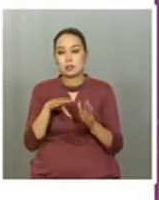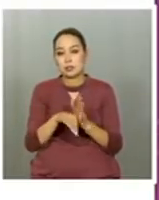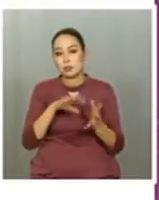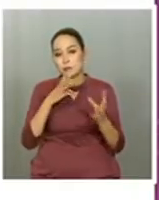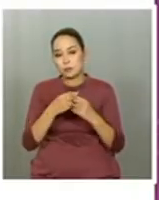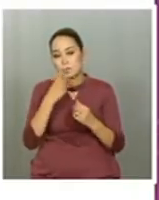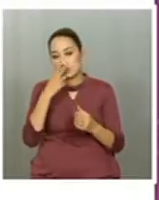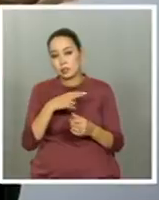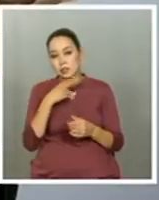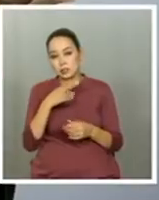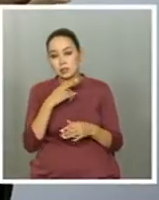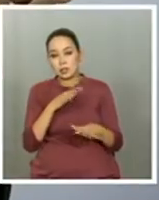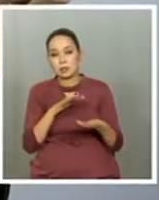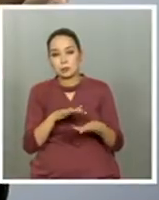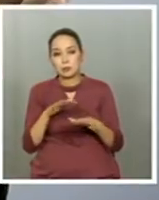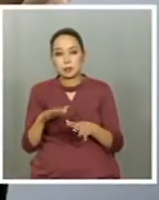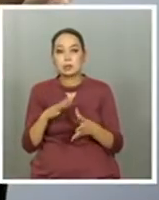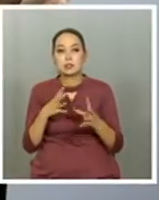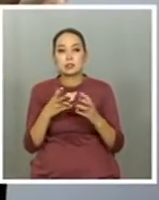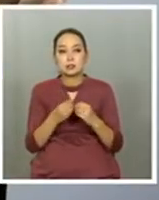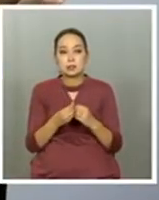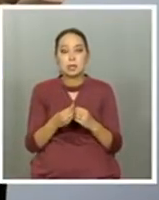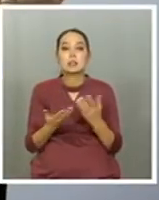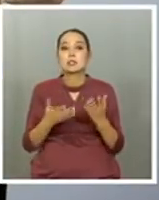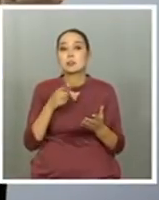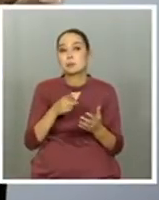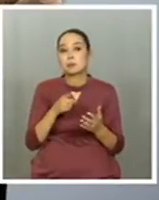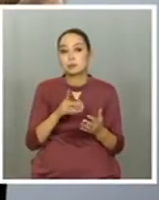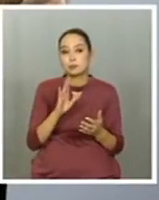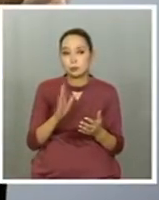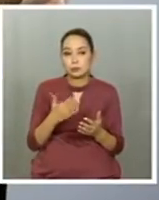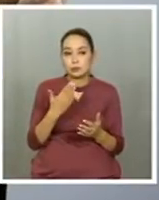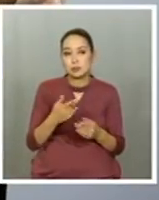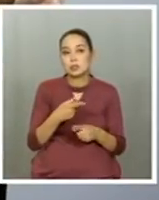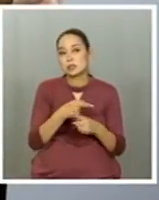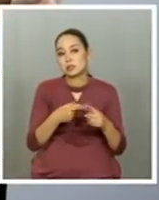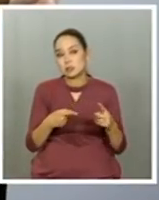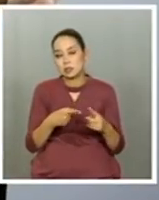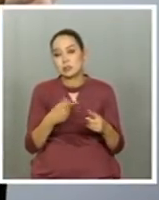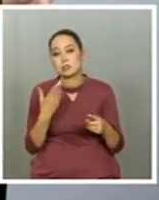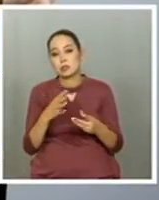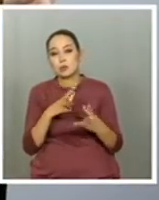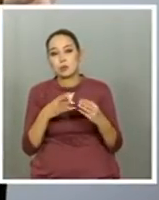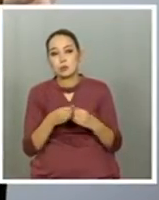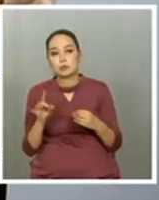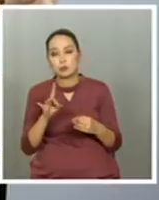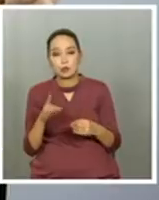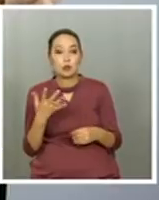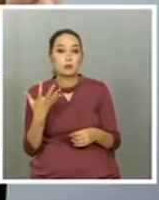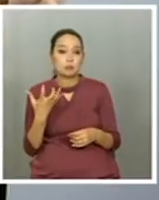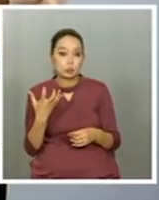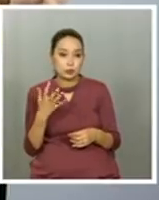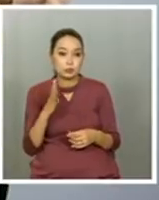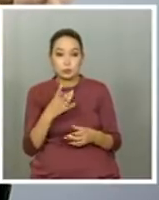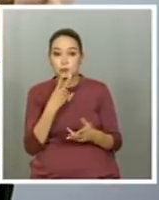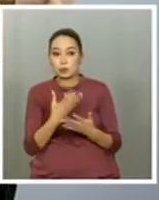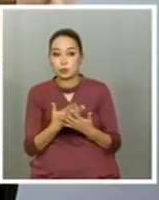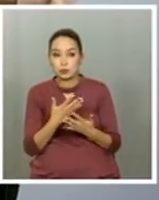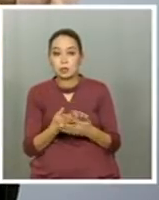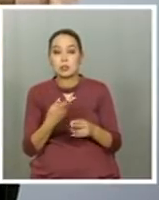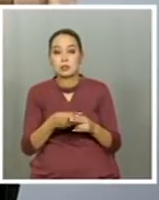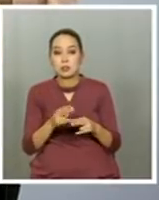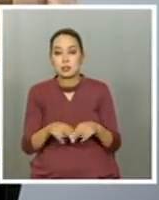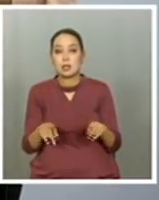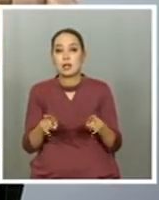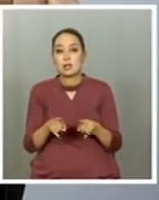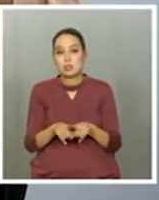біз алған нысанның мысалы 1000 болатын болса, оның жартылай негізгі өлшемі 500-ді көрсетеді. Бұл типтік